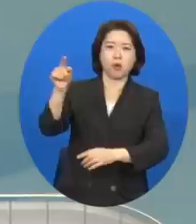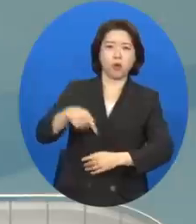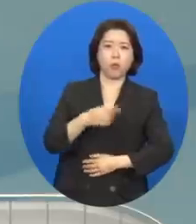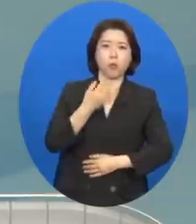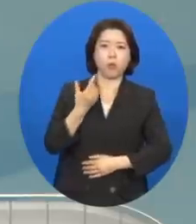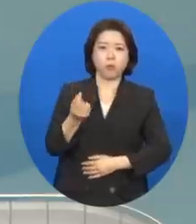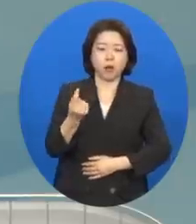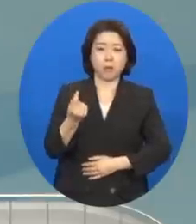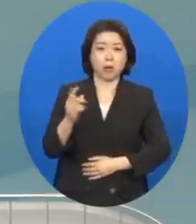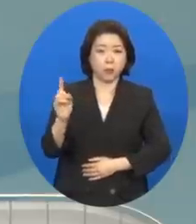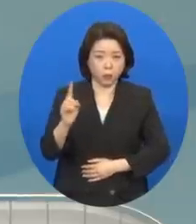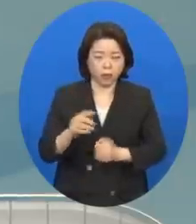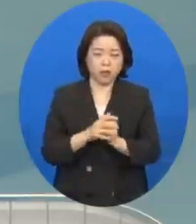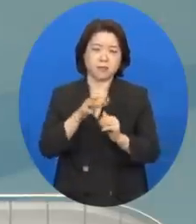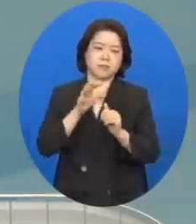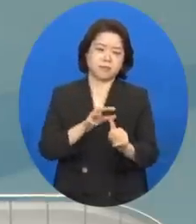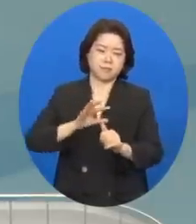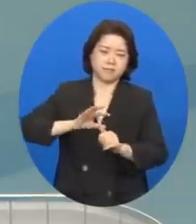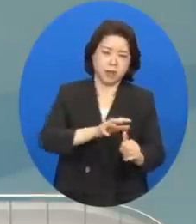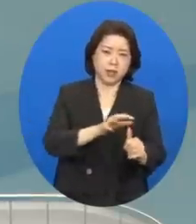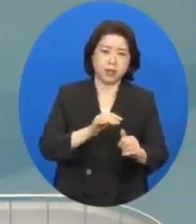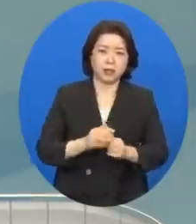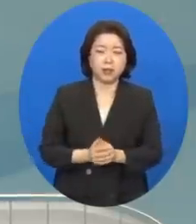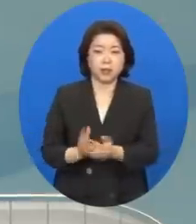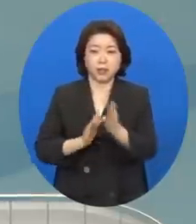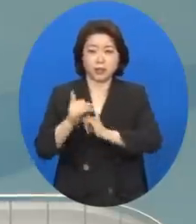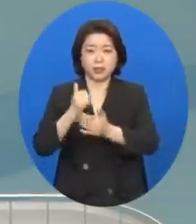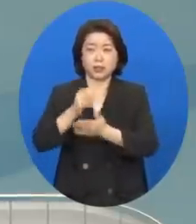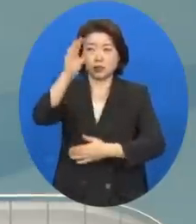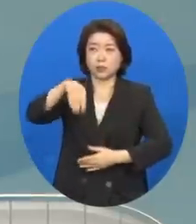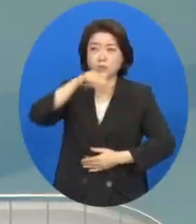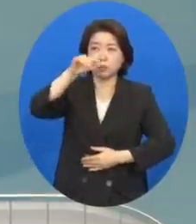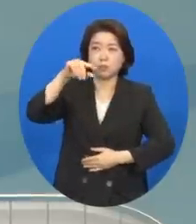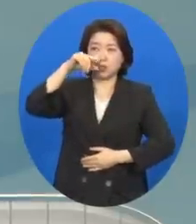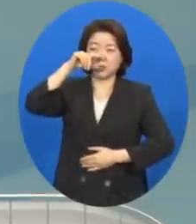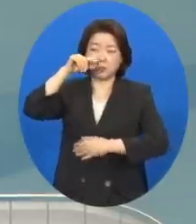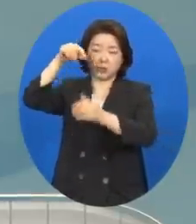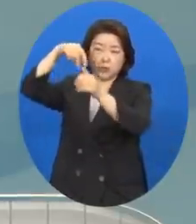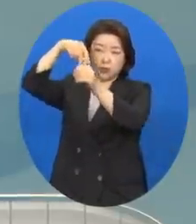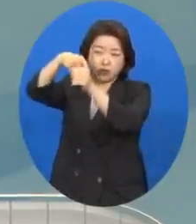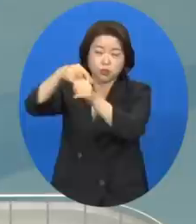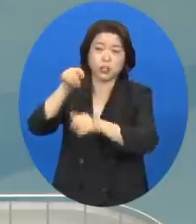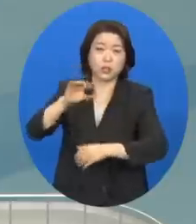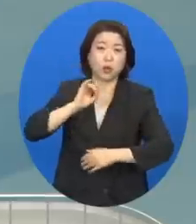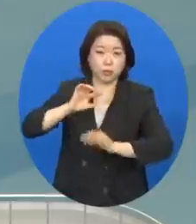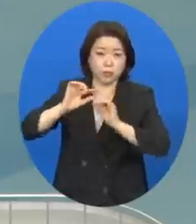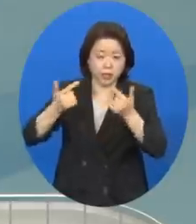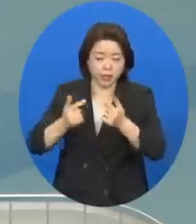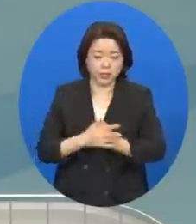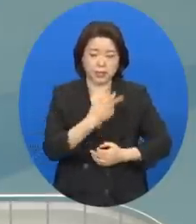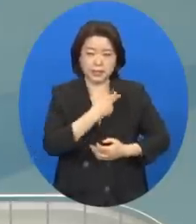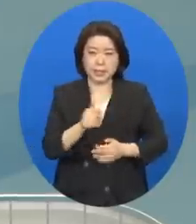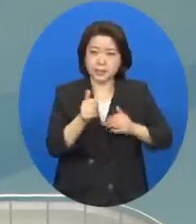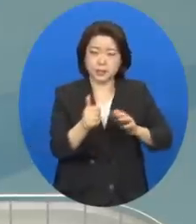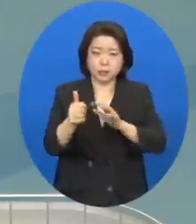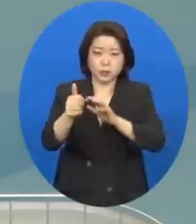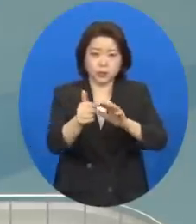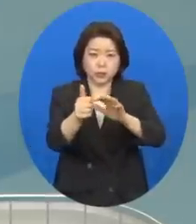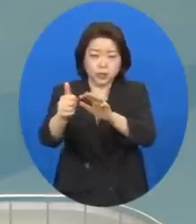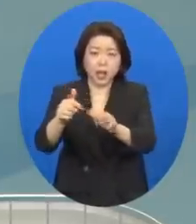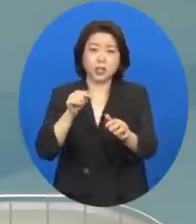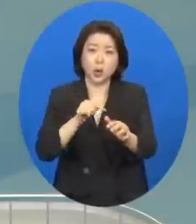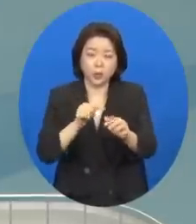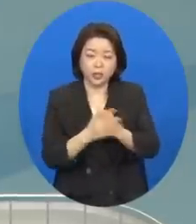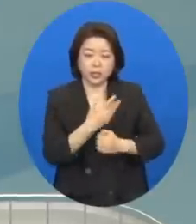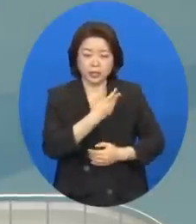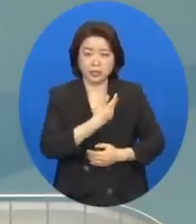그것은 핍박이에요. 예수님이 십자가에 죽으시는 것만 아니고 예수님을 따르던 제자들도 십자가의 길을